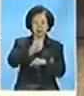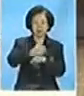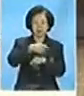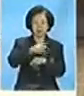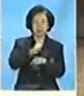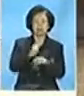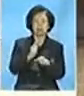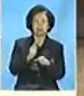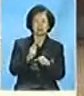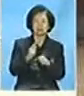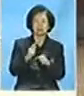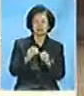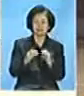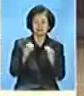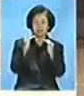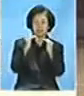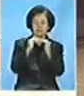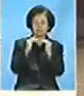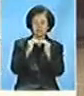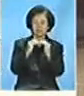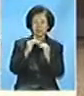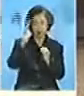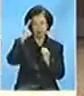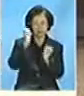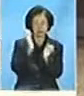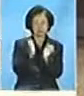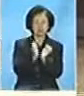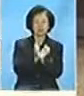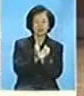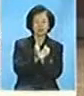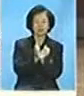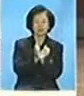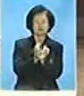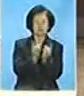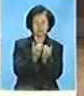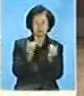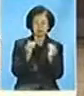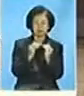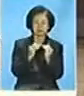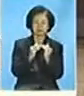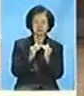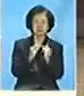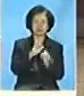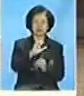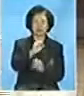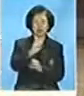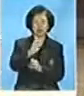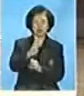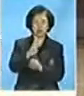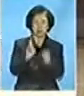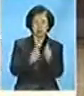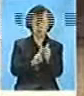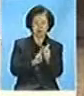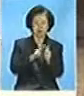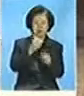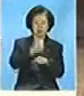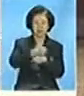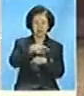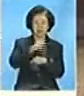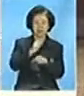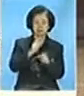ยุติธรรมคณะกรรมการการตำรวจการยุติธรรมและการตำรวจวุฒิสภารองประธานที่ปรึกษ